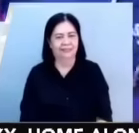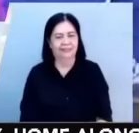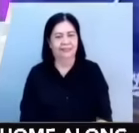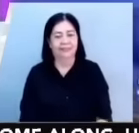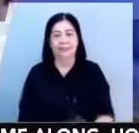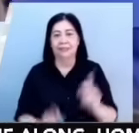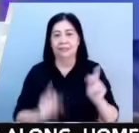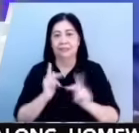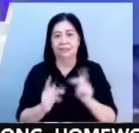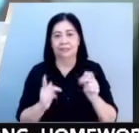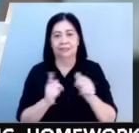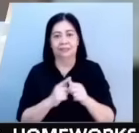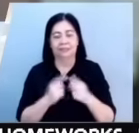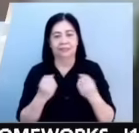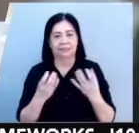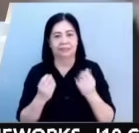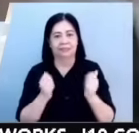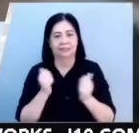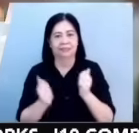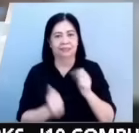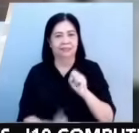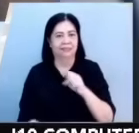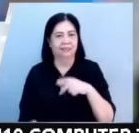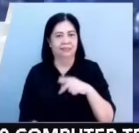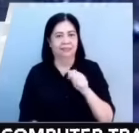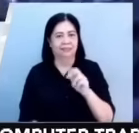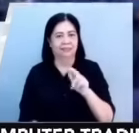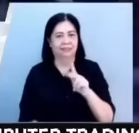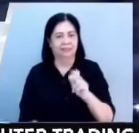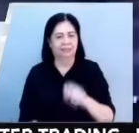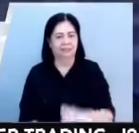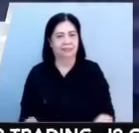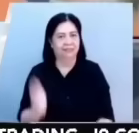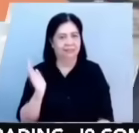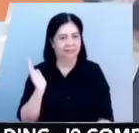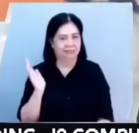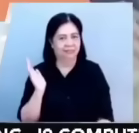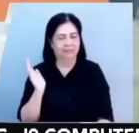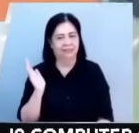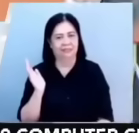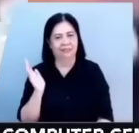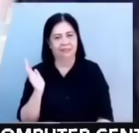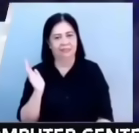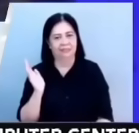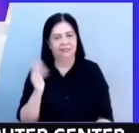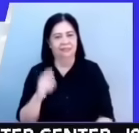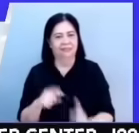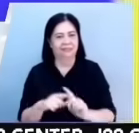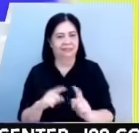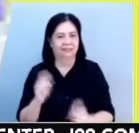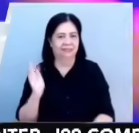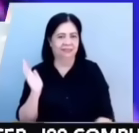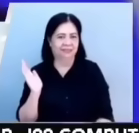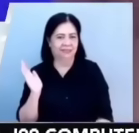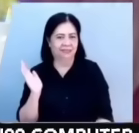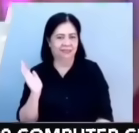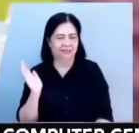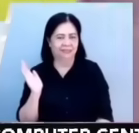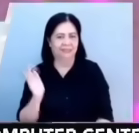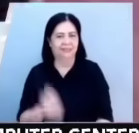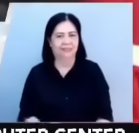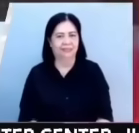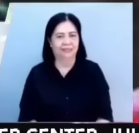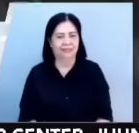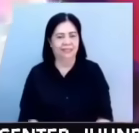muna ang ilang Sparkle artists gaya nina Julian San Jose at River Cruz, Miguel Tan Felix at Isabel Ortega, Kaylin